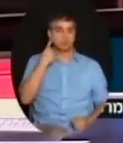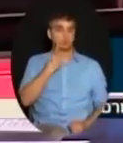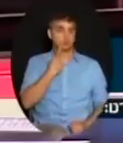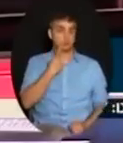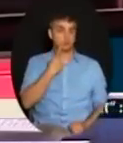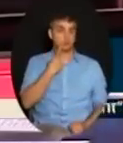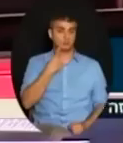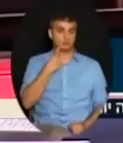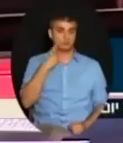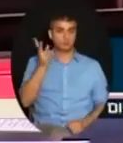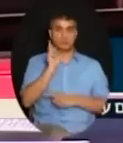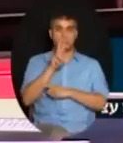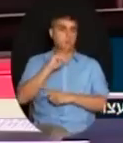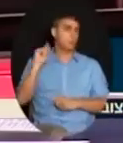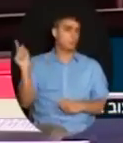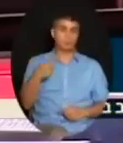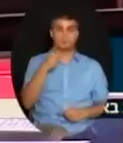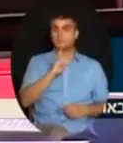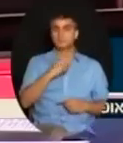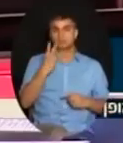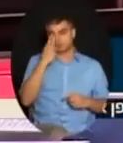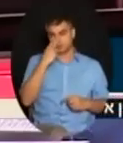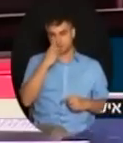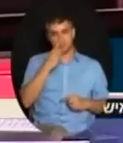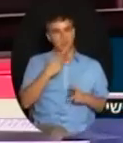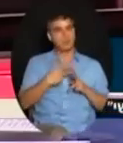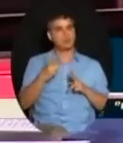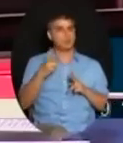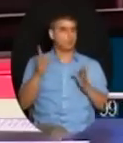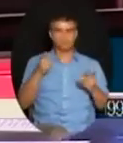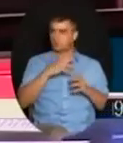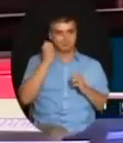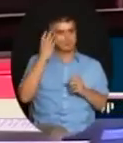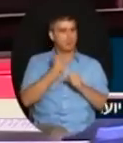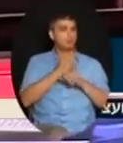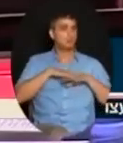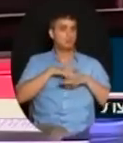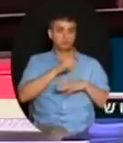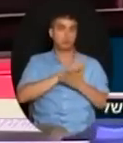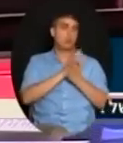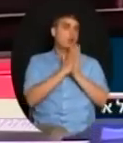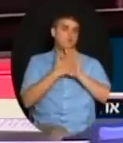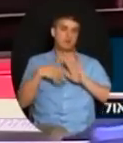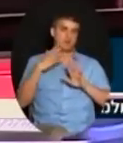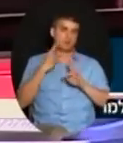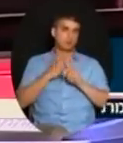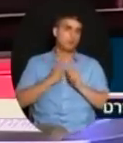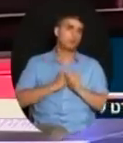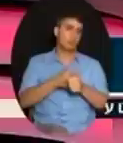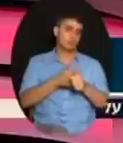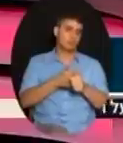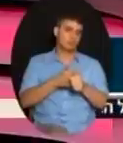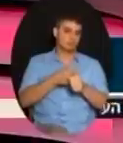מושחת שתייתע במערכת, שכל מי שניסה לנקות את האורוות או סתם לעשות את תפקידו הפך להיות נרדף על